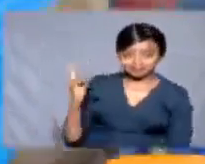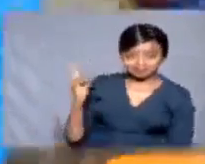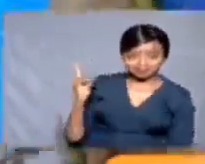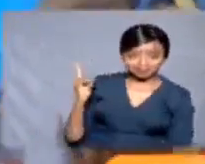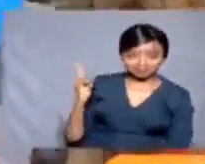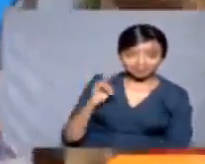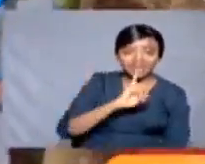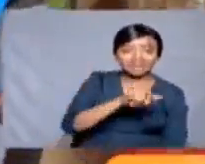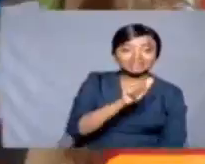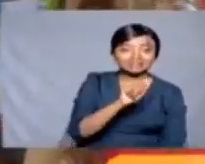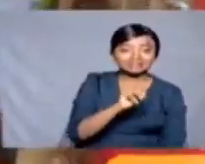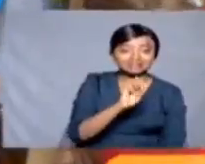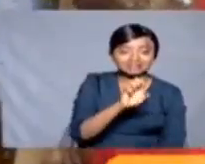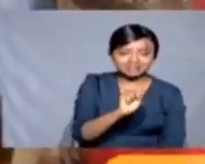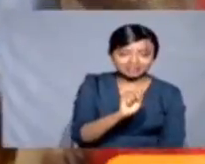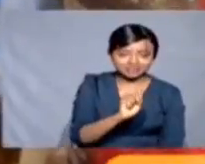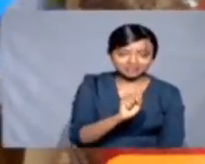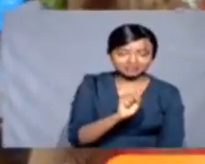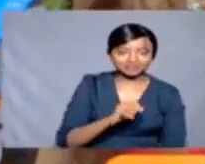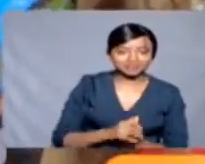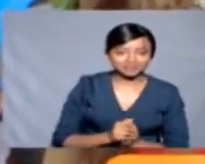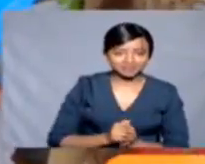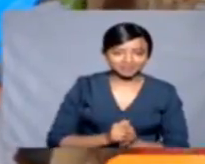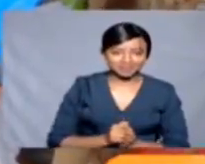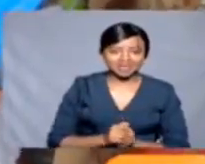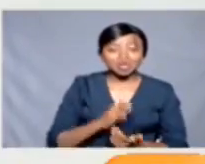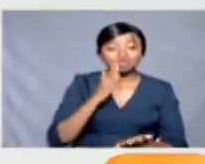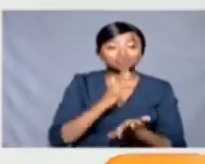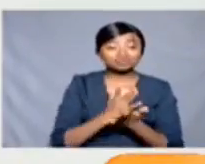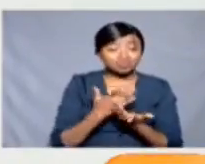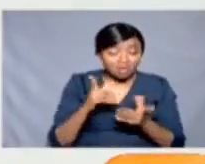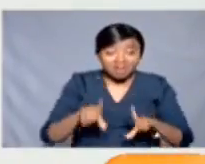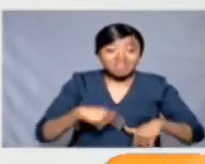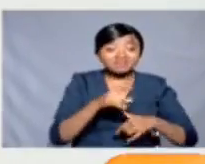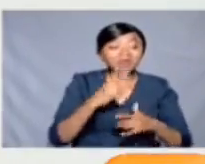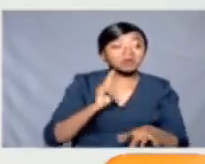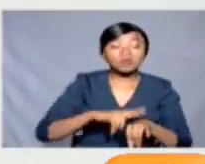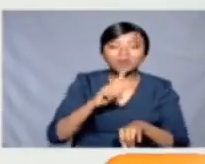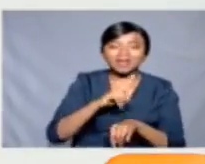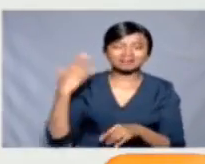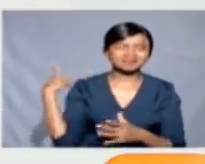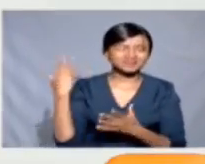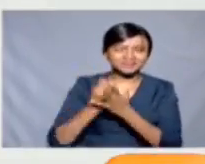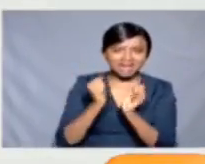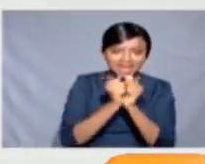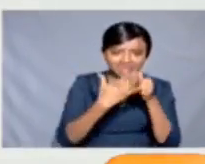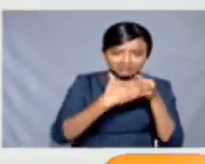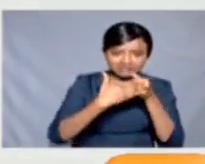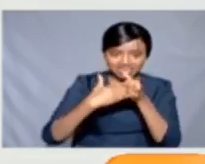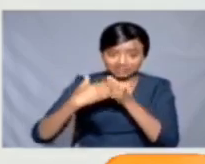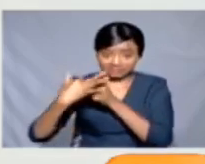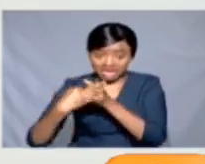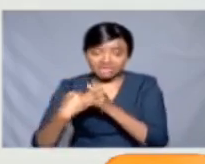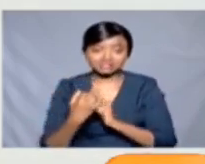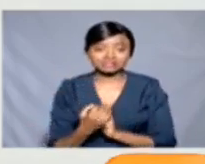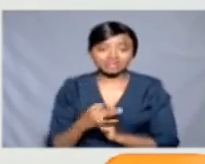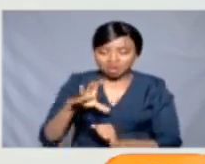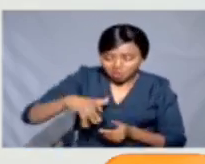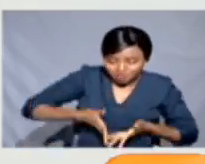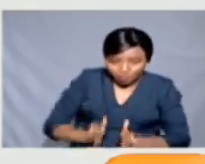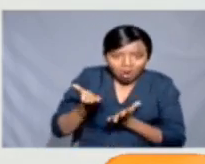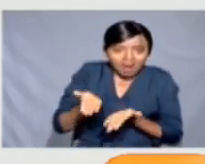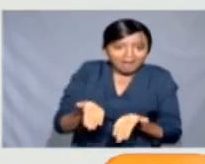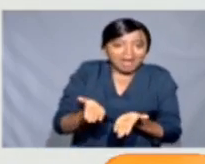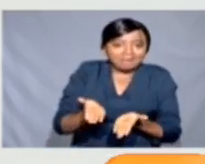James Okutoi is one of them. Sasa hapa tumeishi kuanzia 1998, tumezaliwa hapa Dandora Phase 4, tukapata dam site